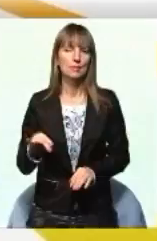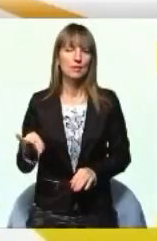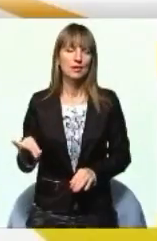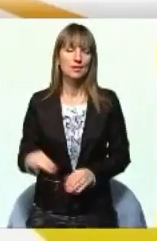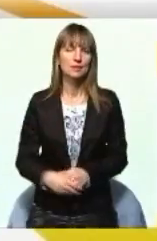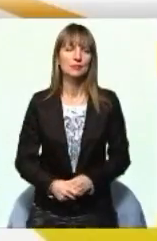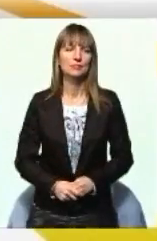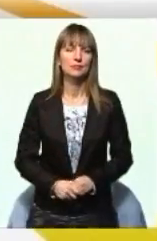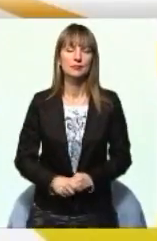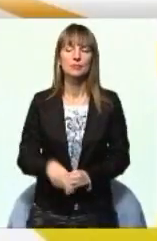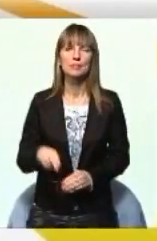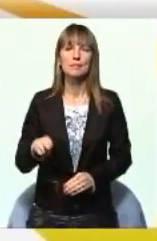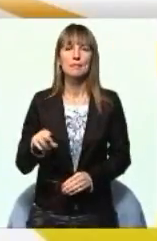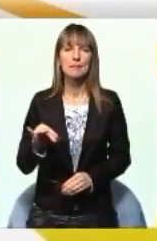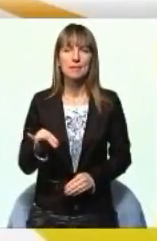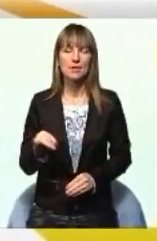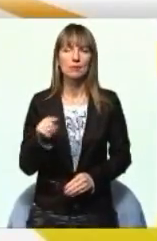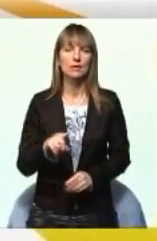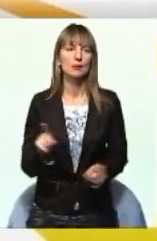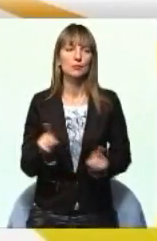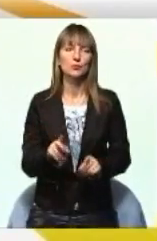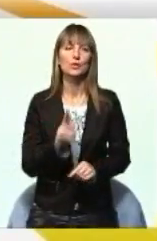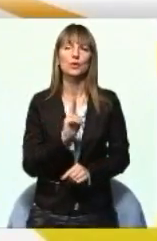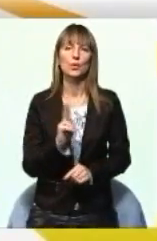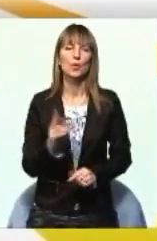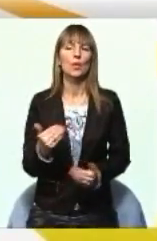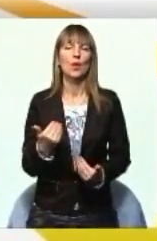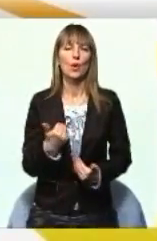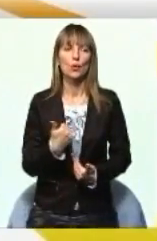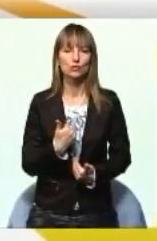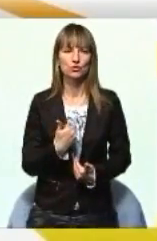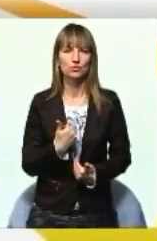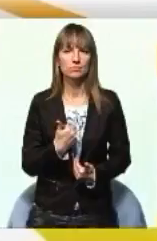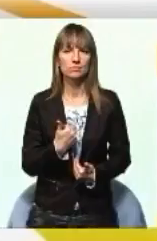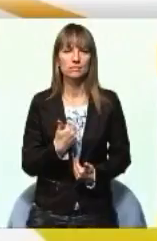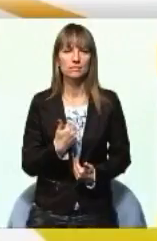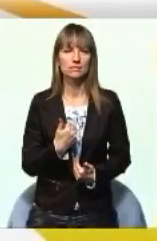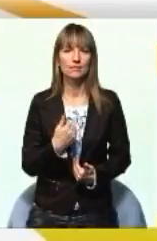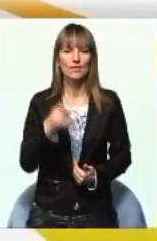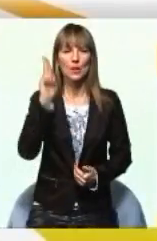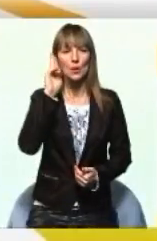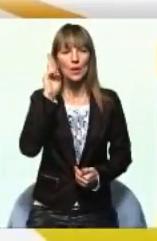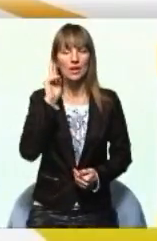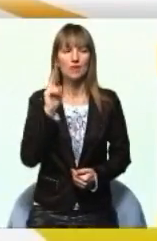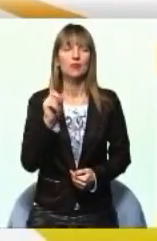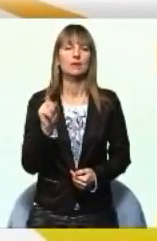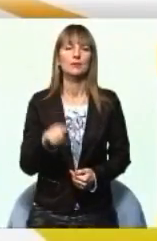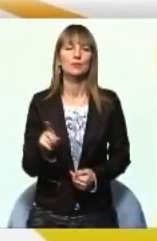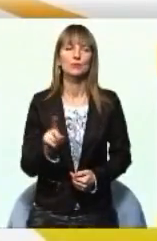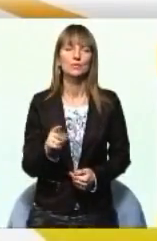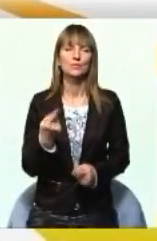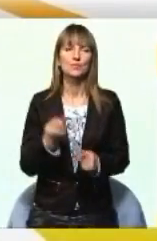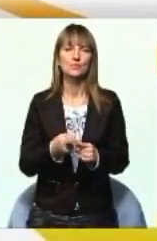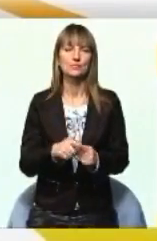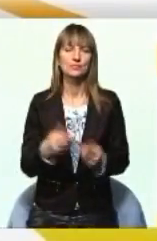пи-пи-пи-пи-пи-пи. Пи, потому что кто-то хочет писать. Потому что в этот